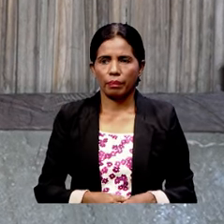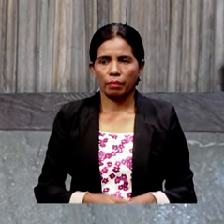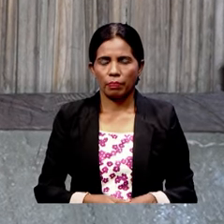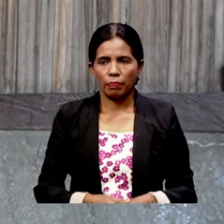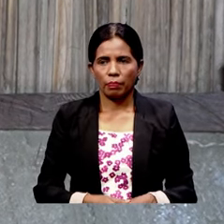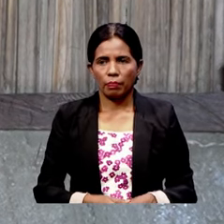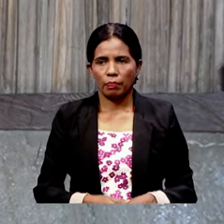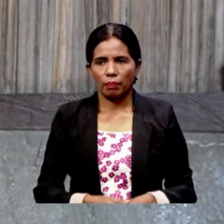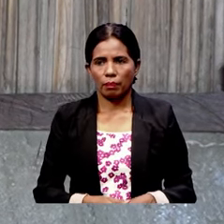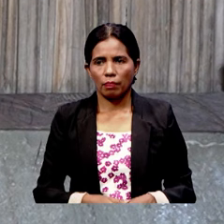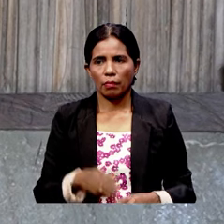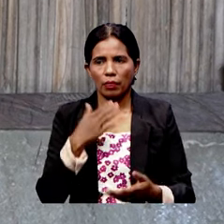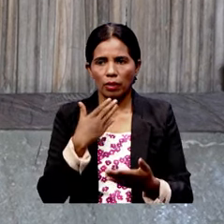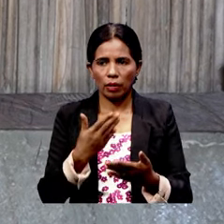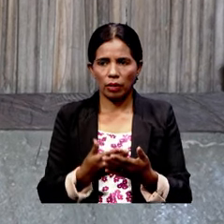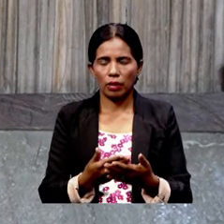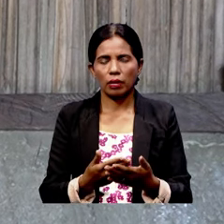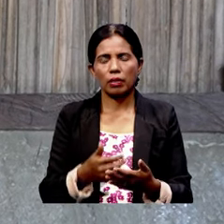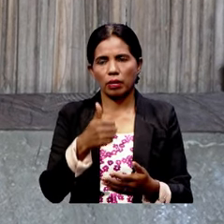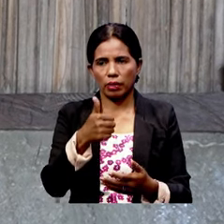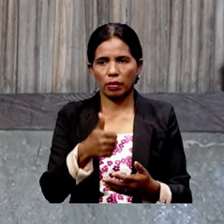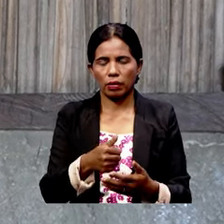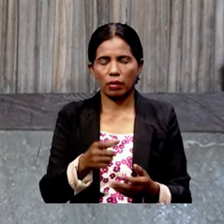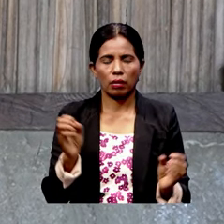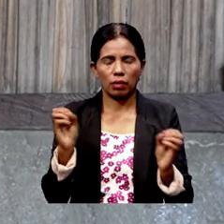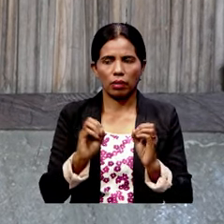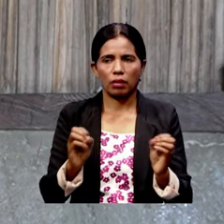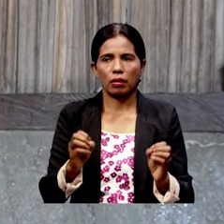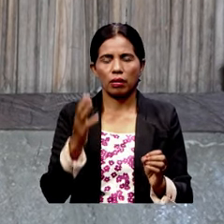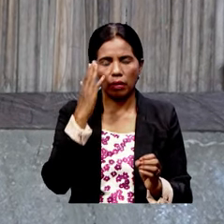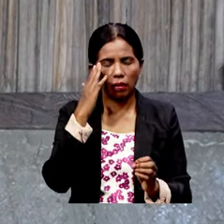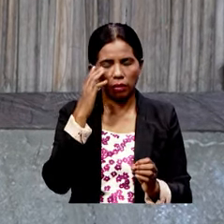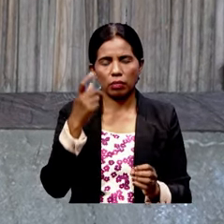Karza sa diak tia da dukur tia. La diak kar dita sa ne.